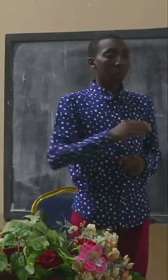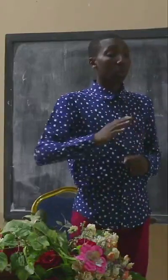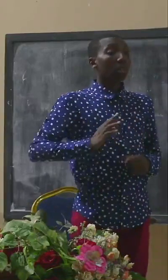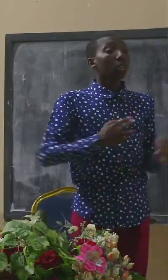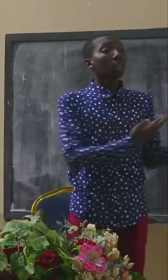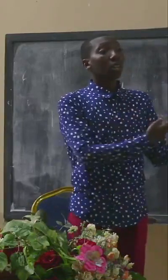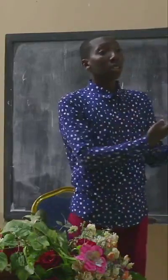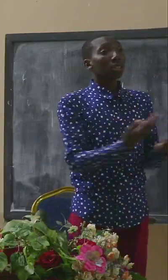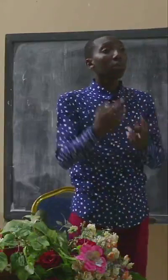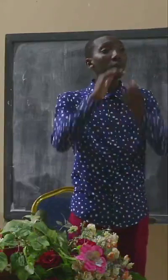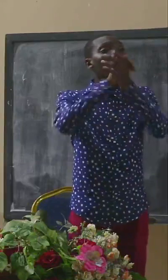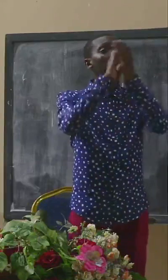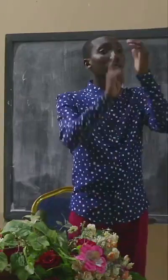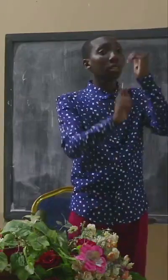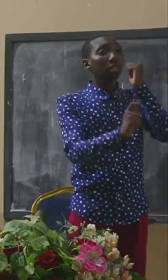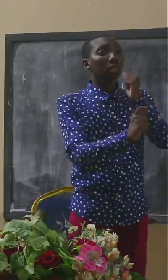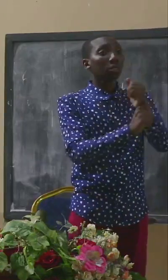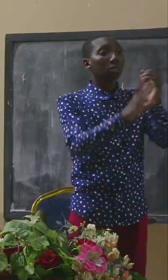Tupokee salamu za